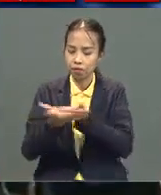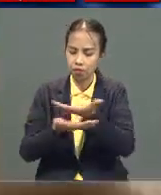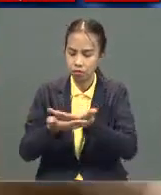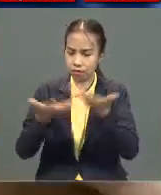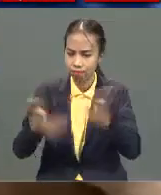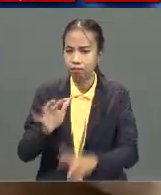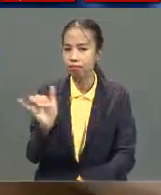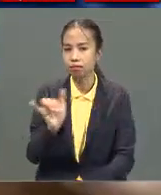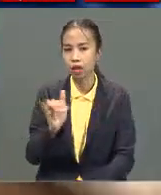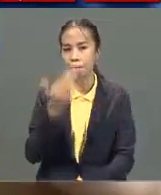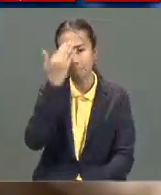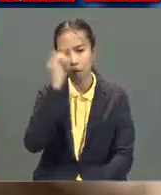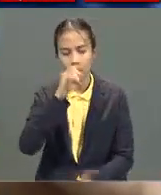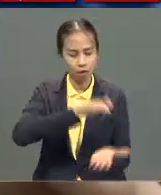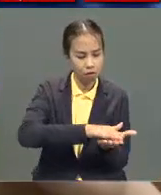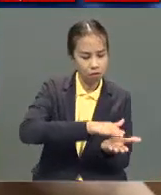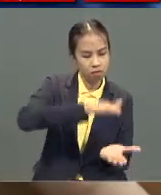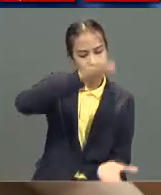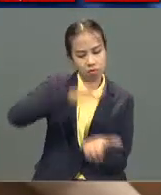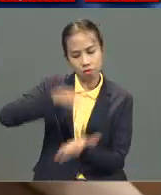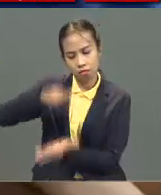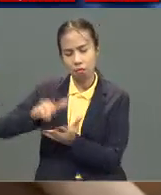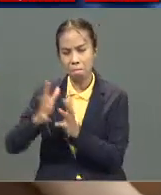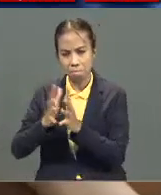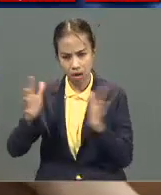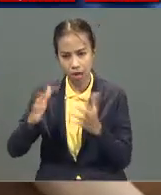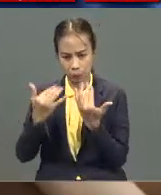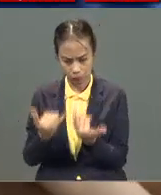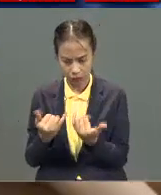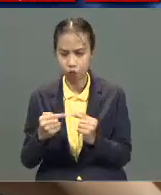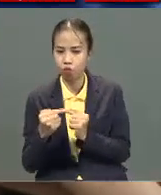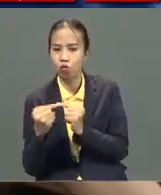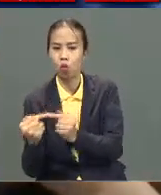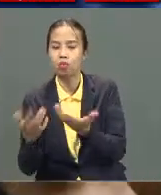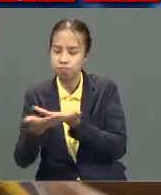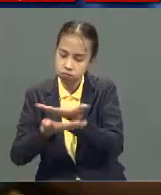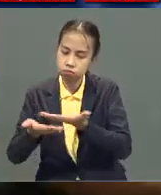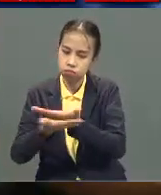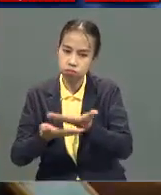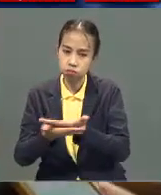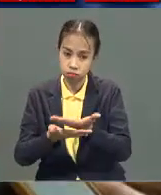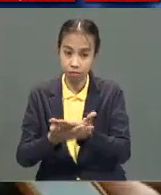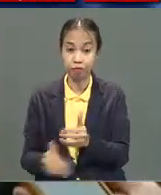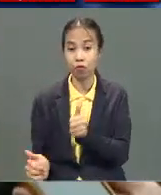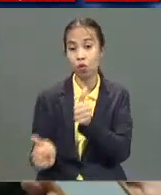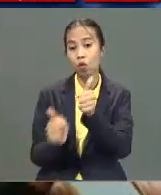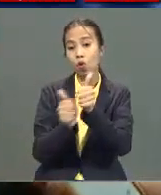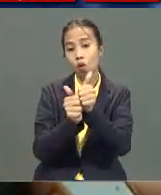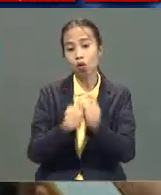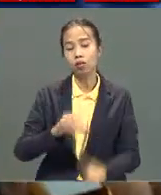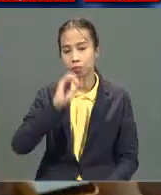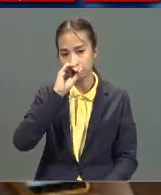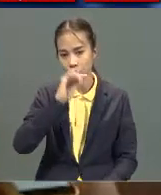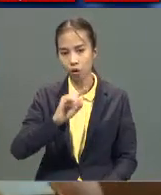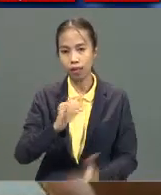ร็จเนื่องจากเอกสารสำนวนมีจำนวนมากวันนี้จึงต้องพิจารณากันต่อซึ่งนายสมศักดิ์ติยะวานิชรองอัยการสูงสุด